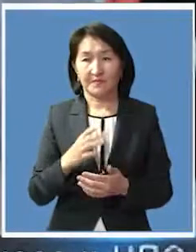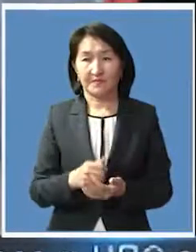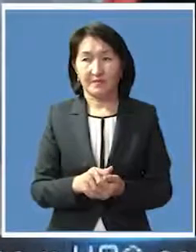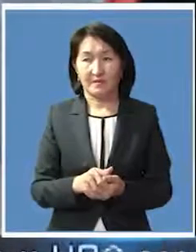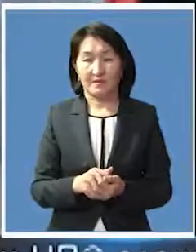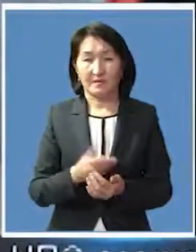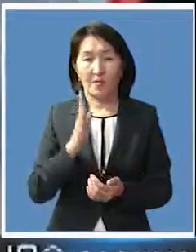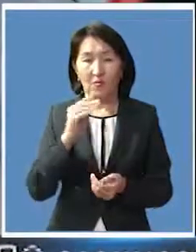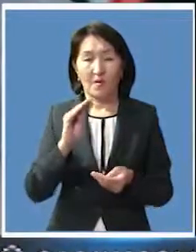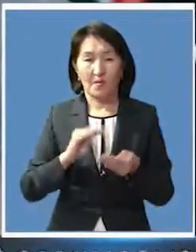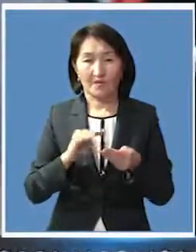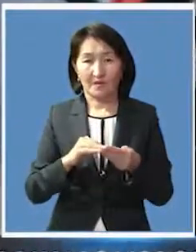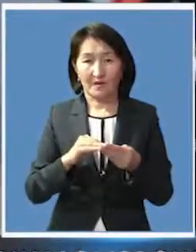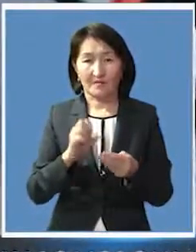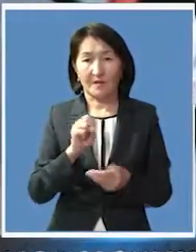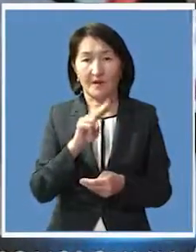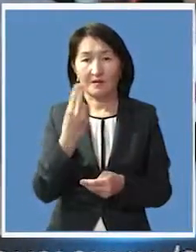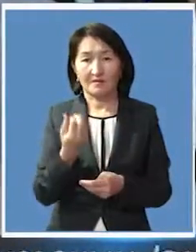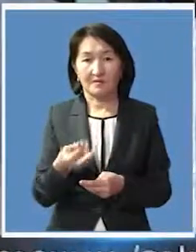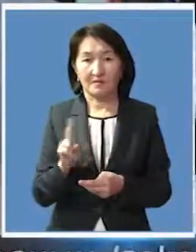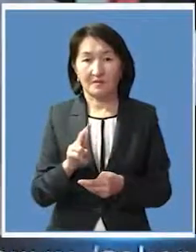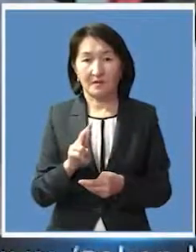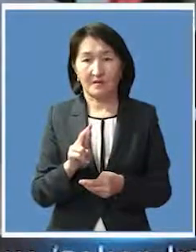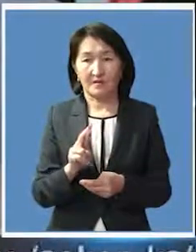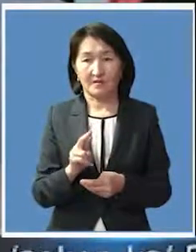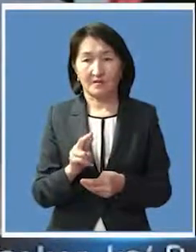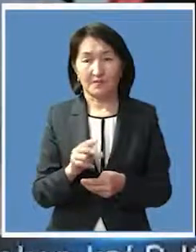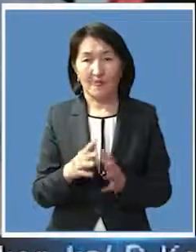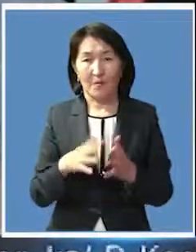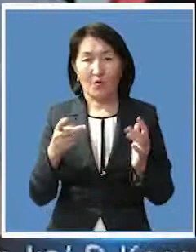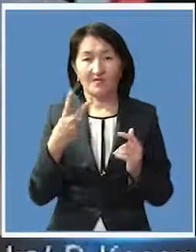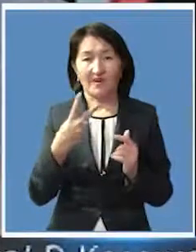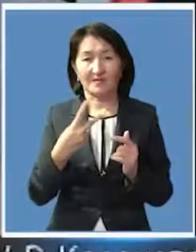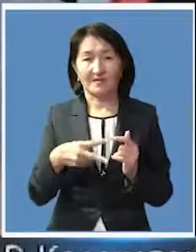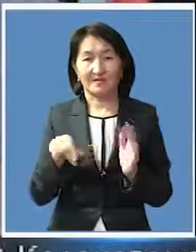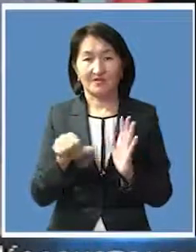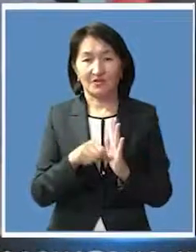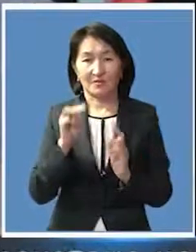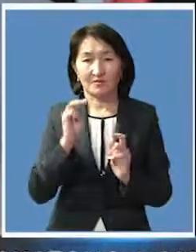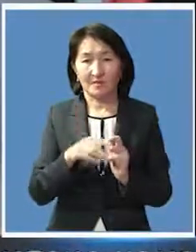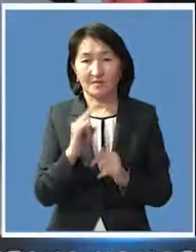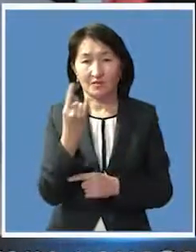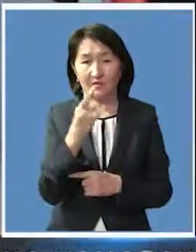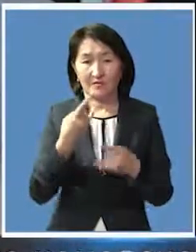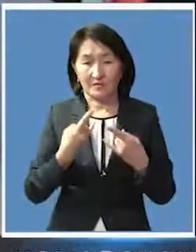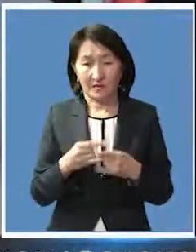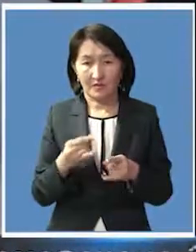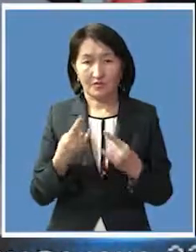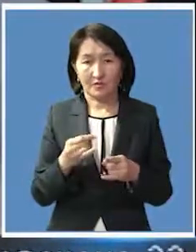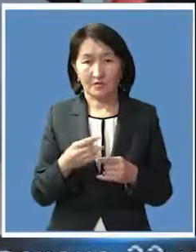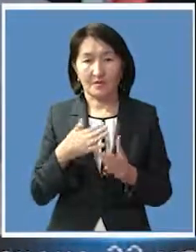в год около 26 тысяч детей рождаются. Мы даем большое